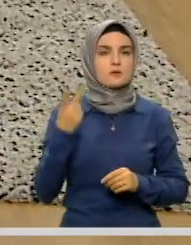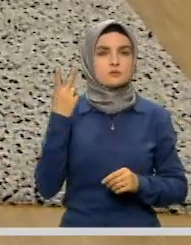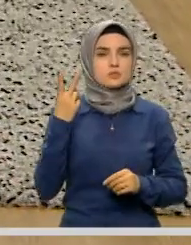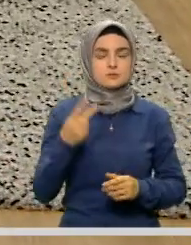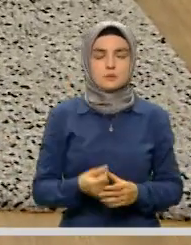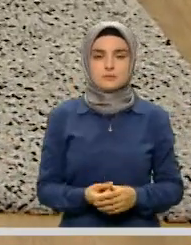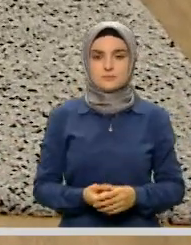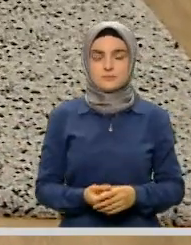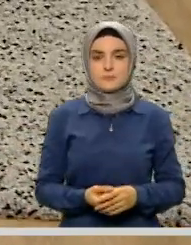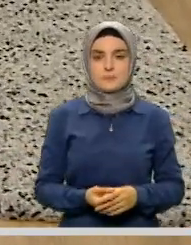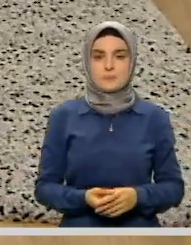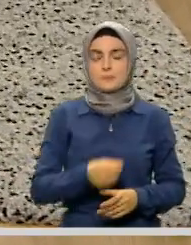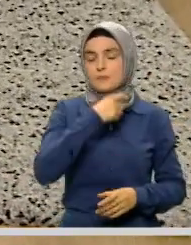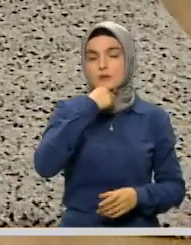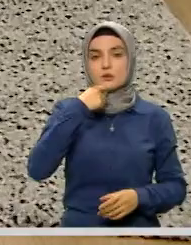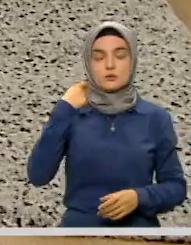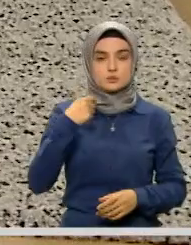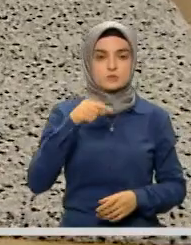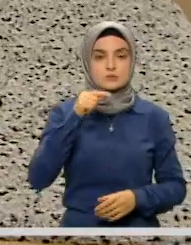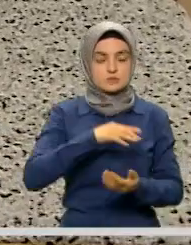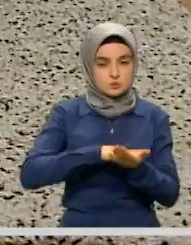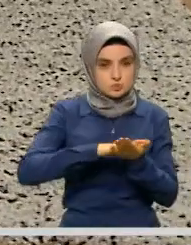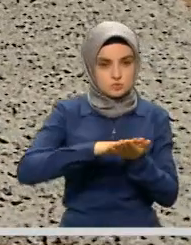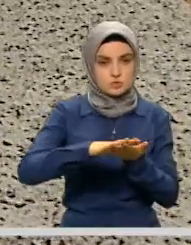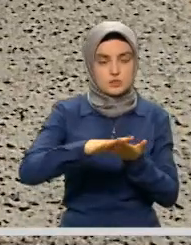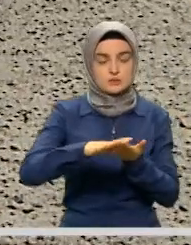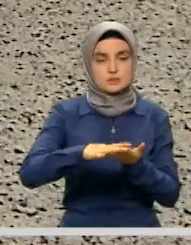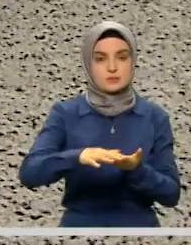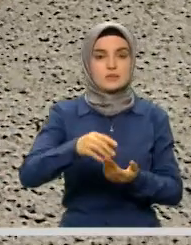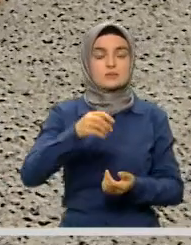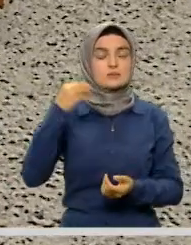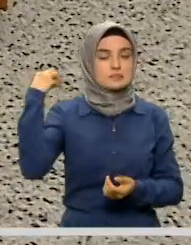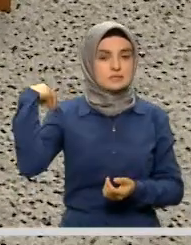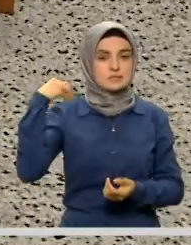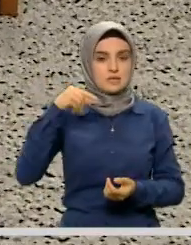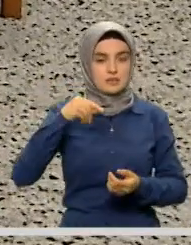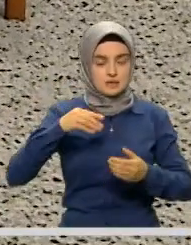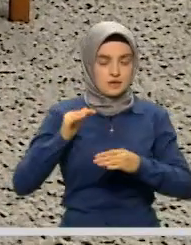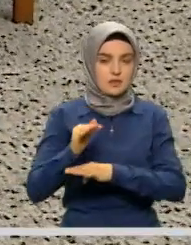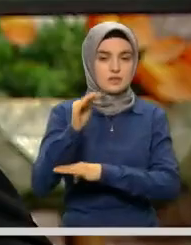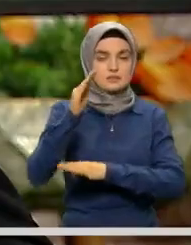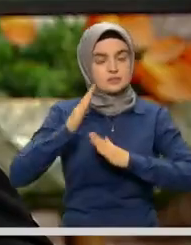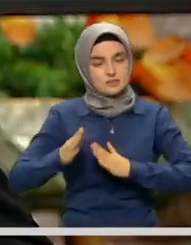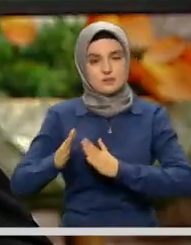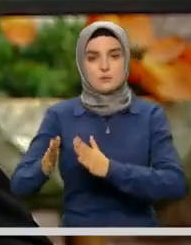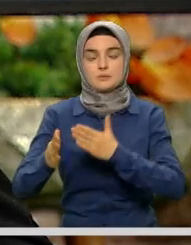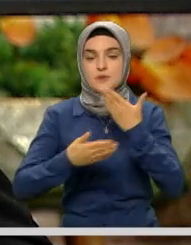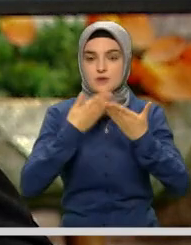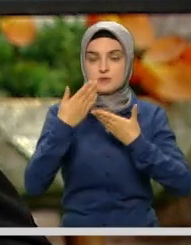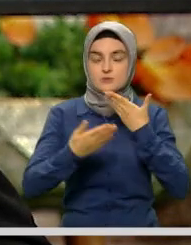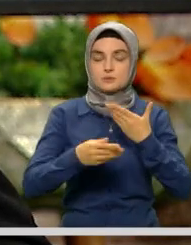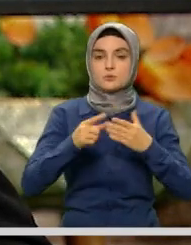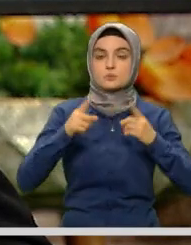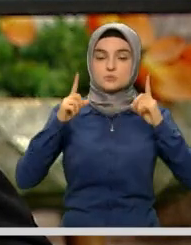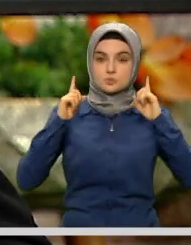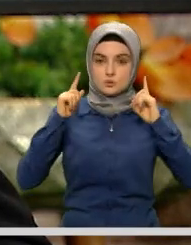ve eskisini onararak, düzelterek yeni haliyle hayatına devam etmeyi ifade eder. Yani tevbenin bu